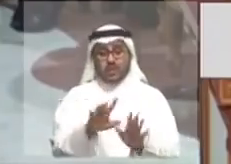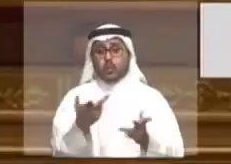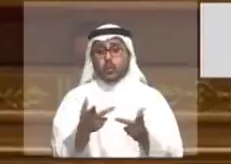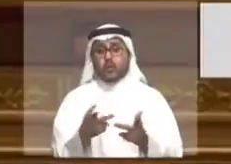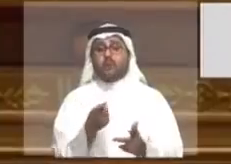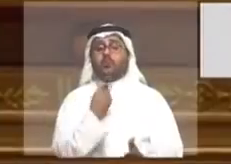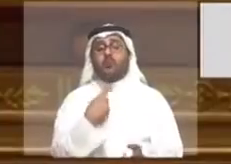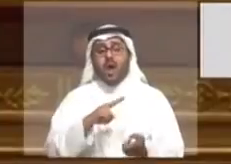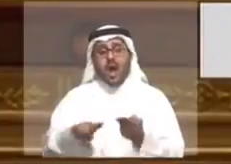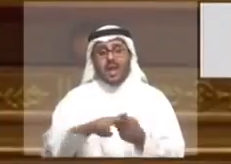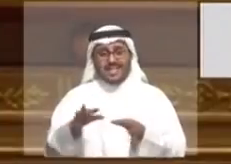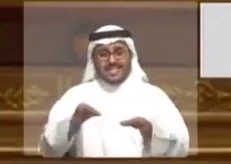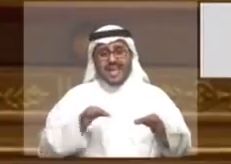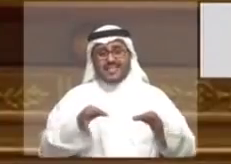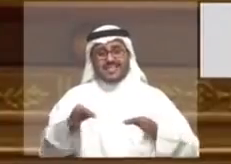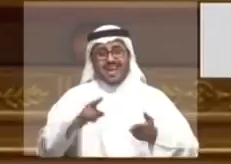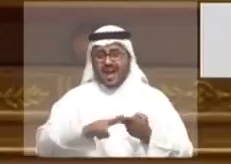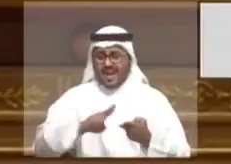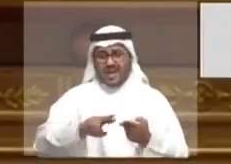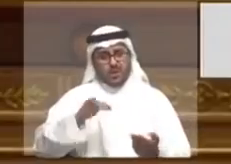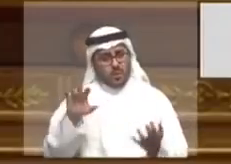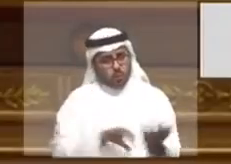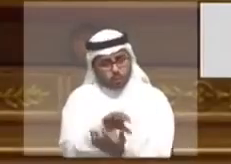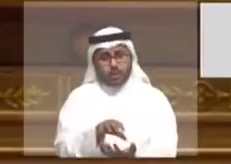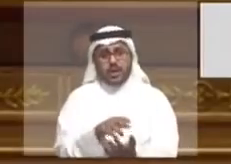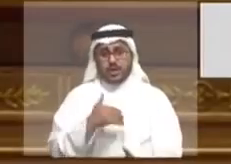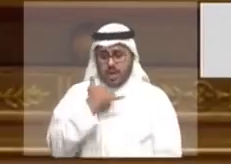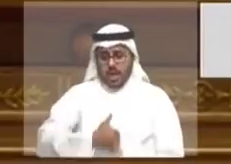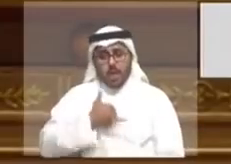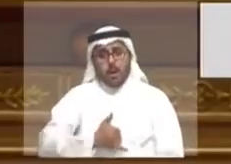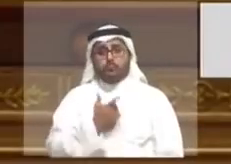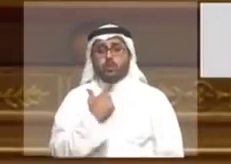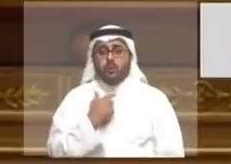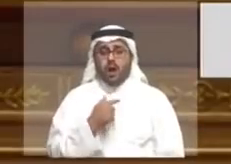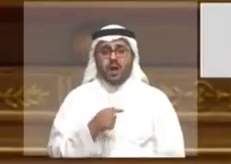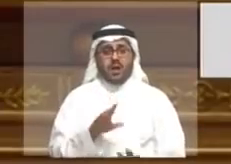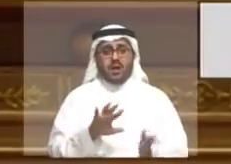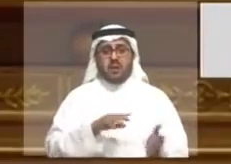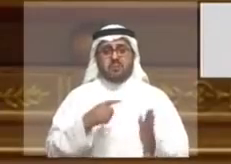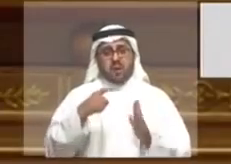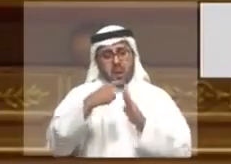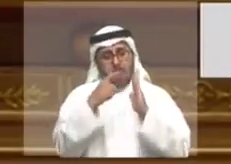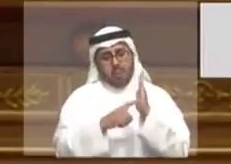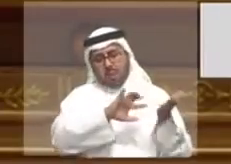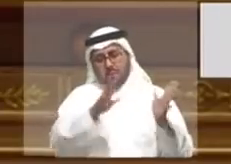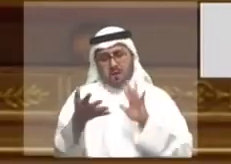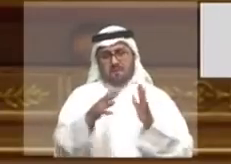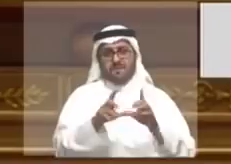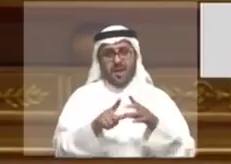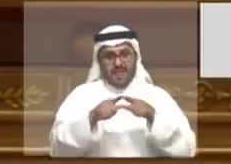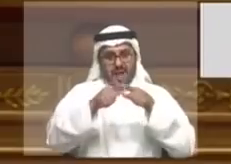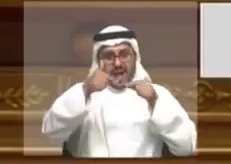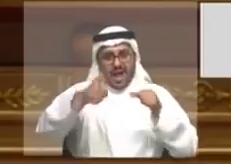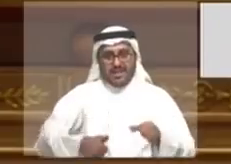الرامية للتوصل إلى حل سياسي الأزمة في اليمن وفق المبادرة